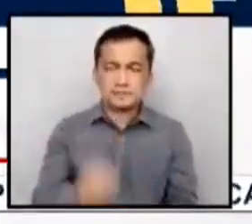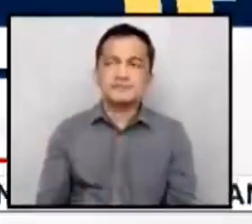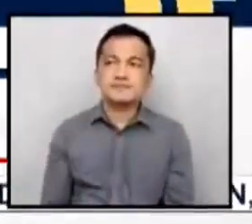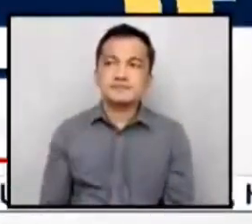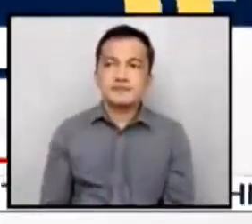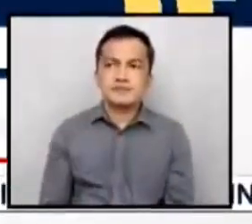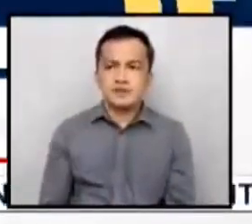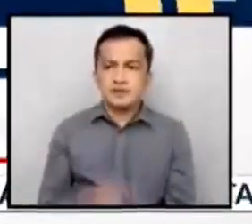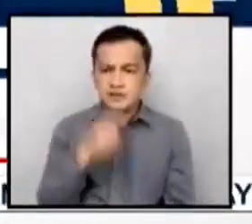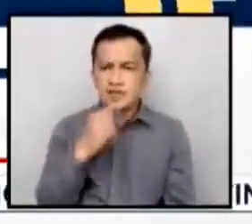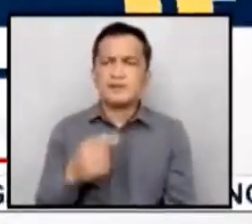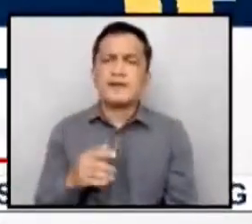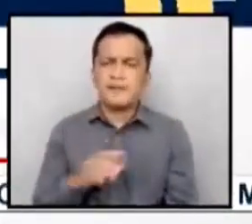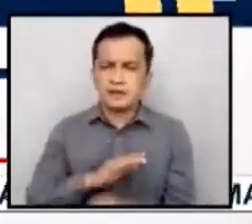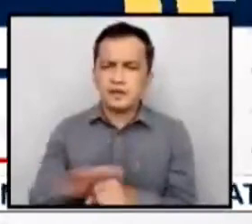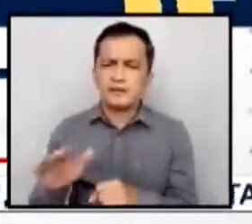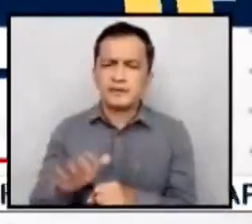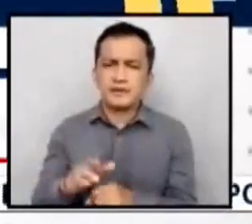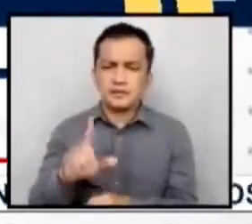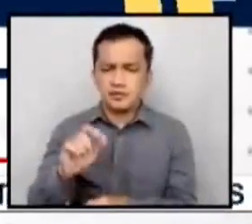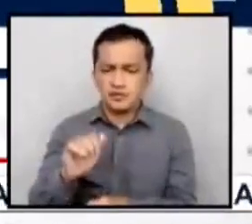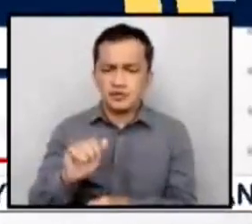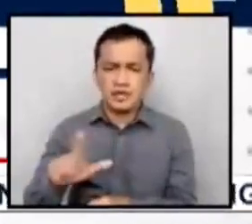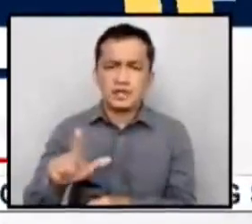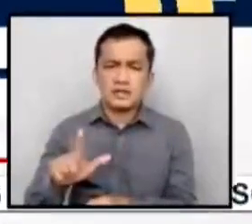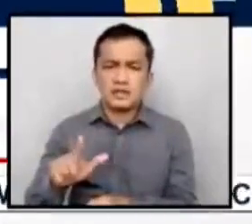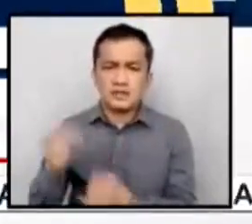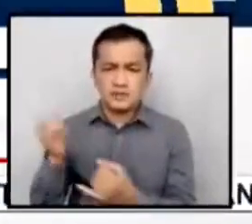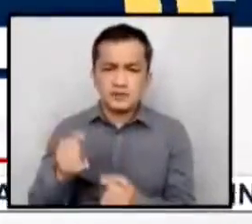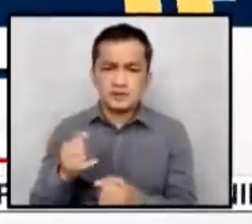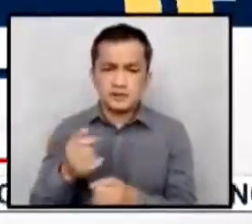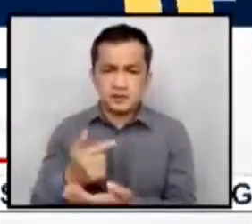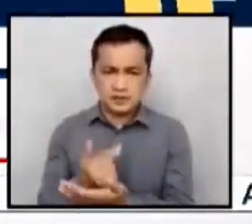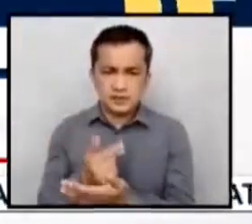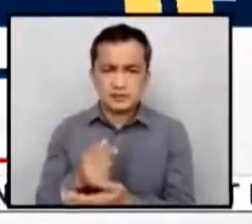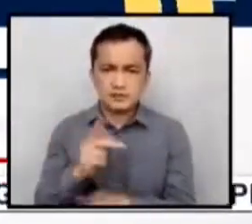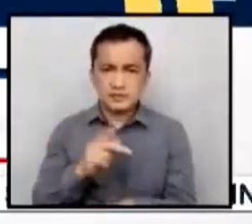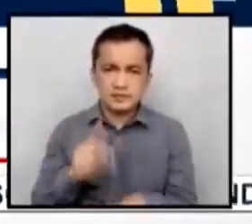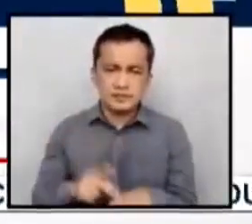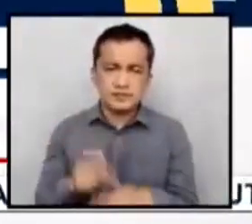na supply ng local at imported na bawang ang bansa ngayon.